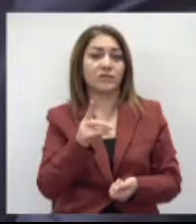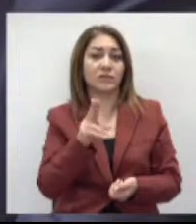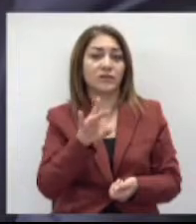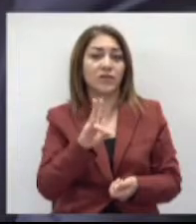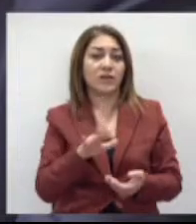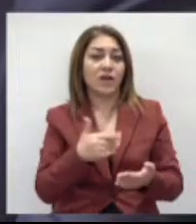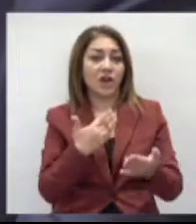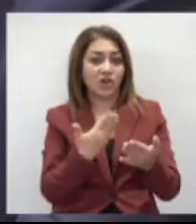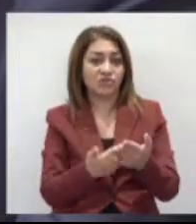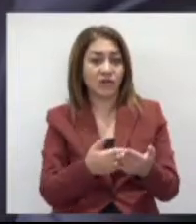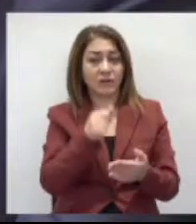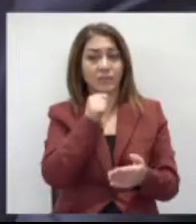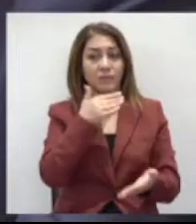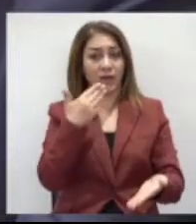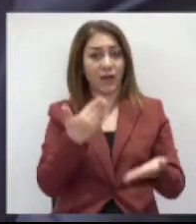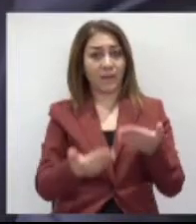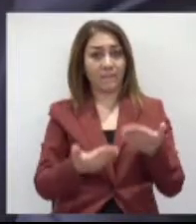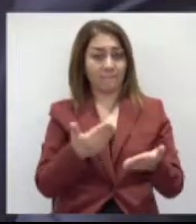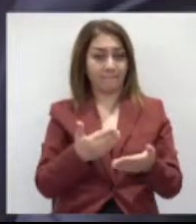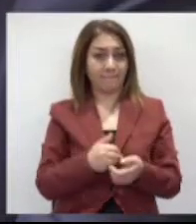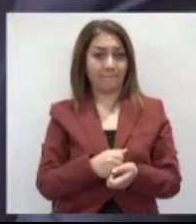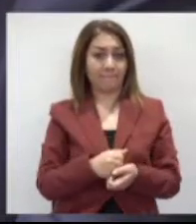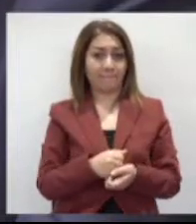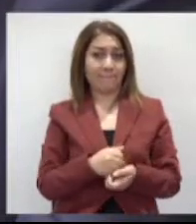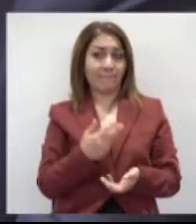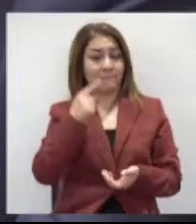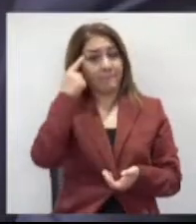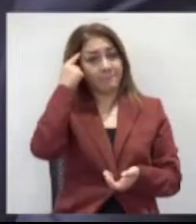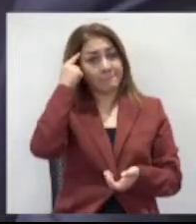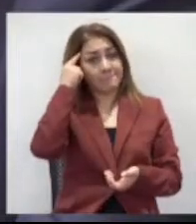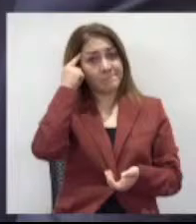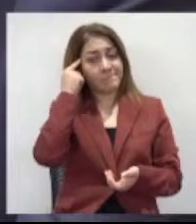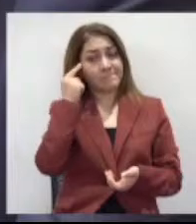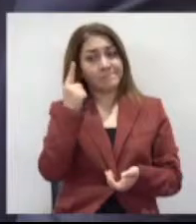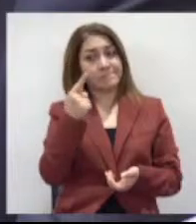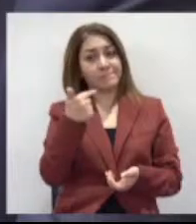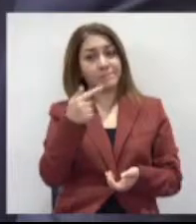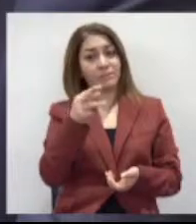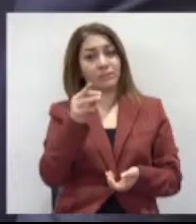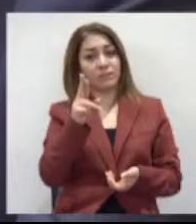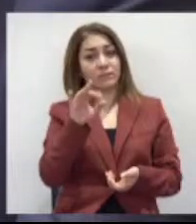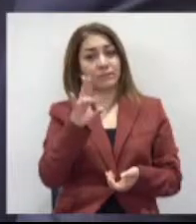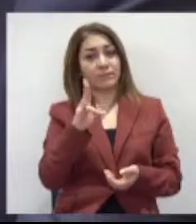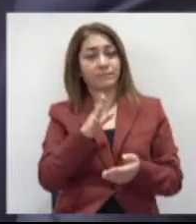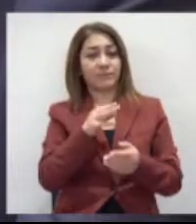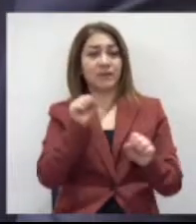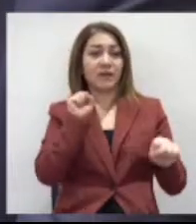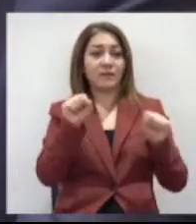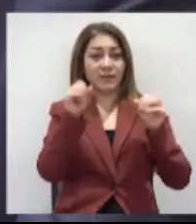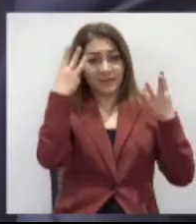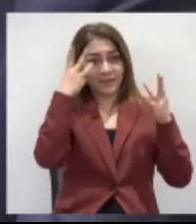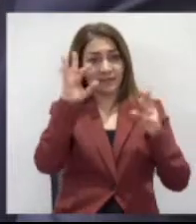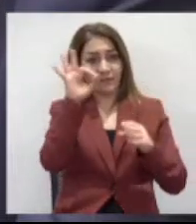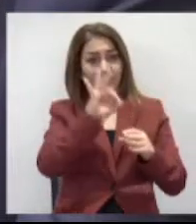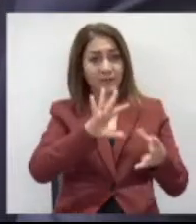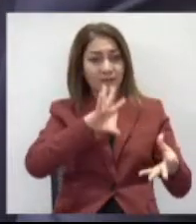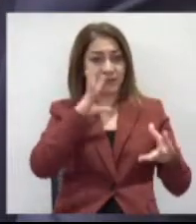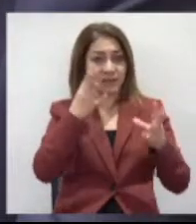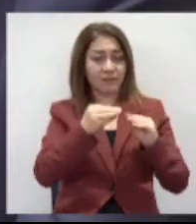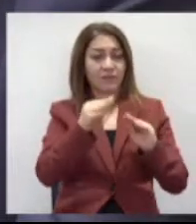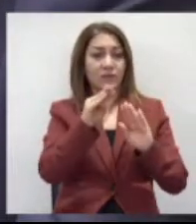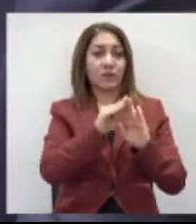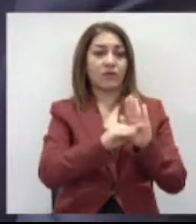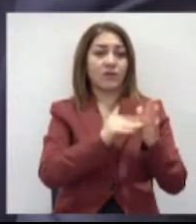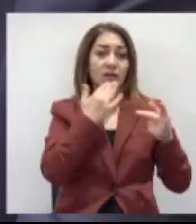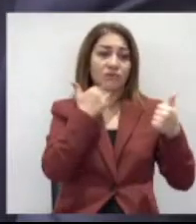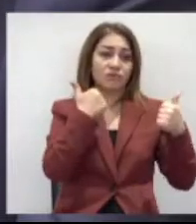նաեւ փորձելով համադրել, ես օրինակ կմտածեի, որ 1-3-ում, երբ որ մենք խոսում ենք կառավարման ձևի մասին առհասարակ, օրենսդրի գործադիր